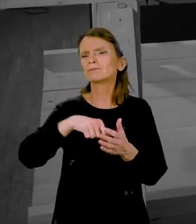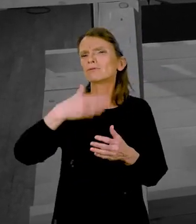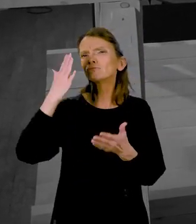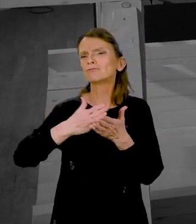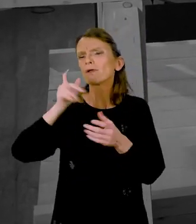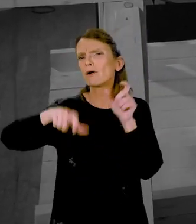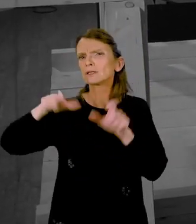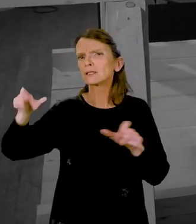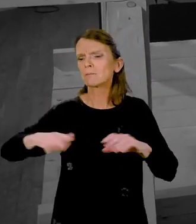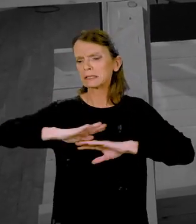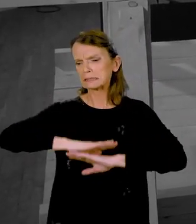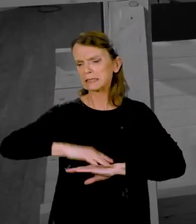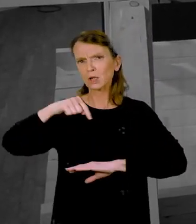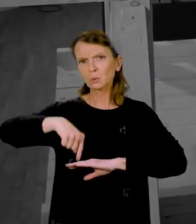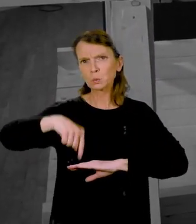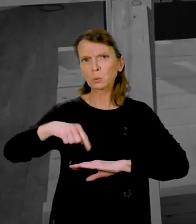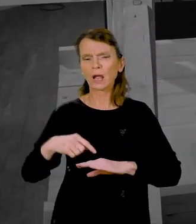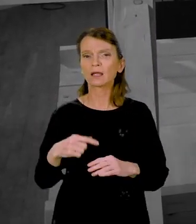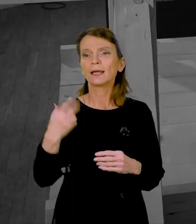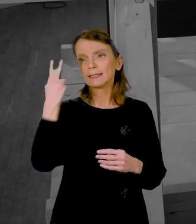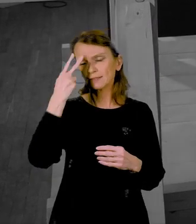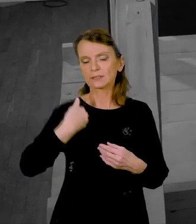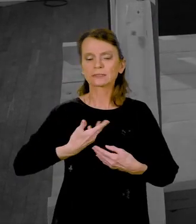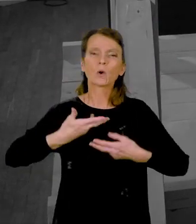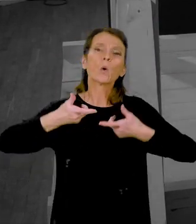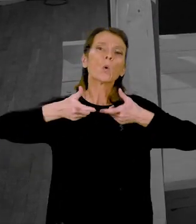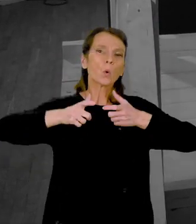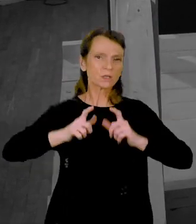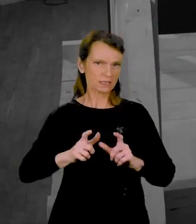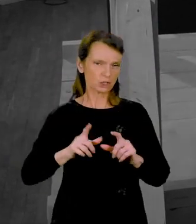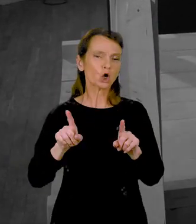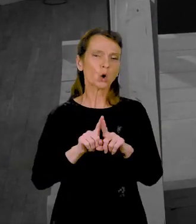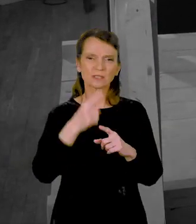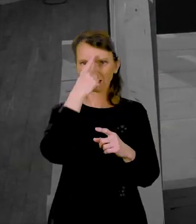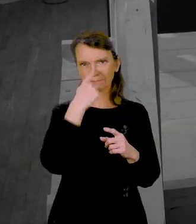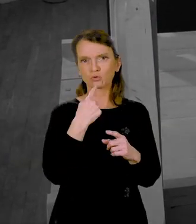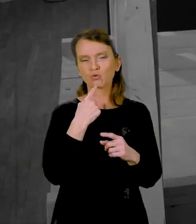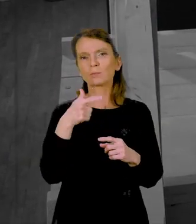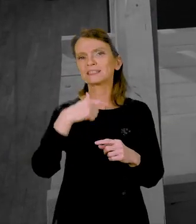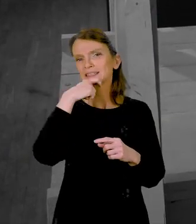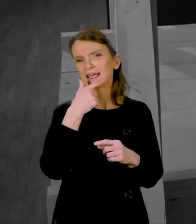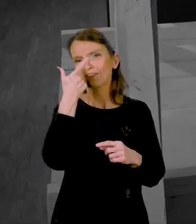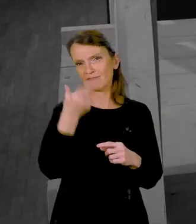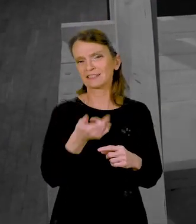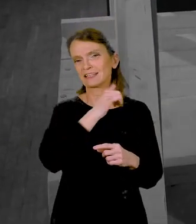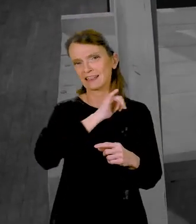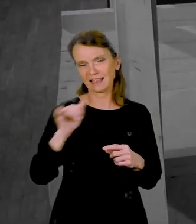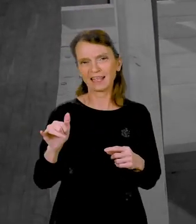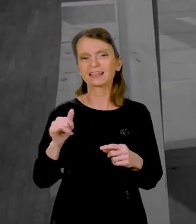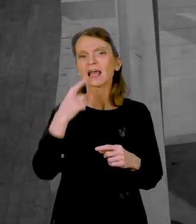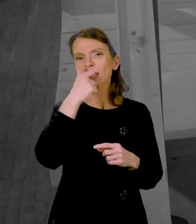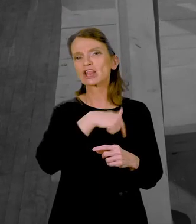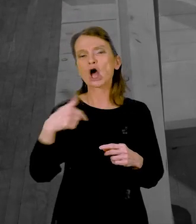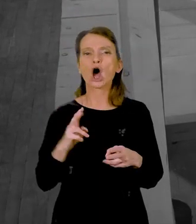tukaj. Se usedel, tako kot se spodobi za nekoga, ki je 20 let star. Daš noge